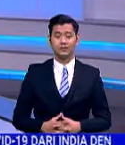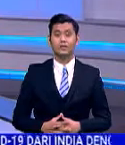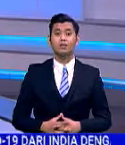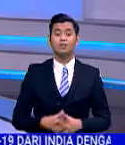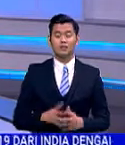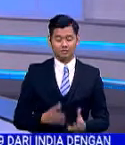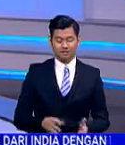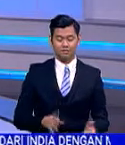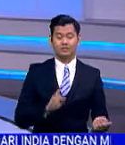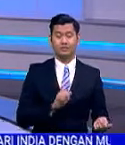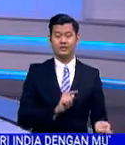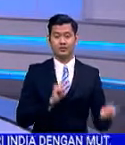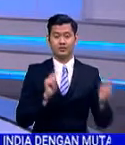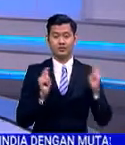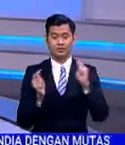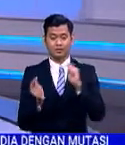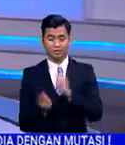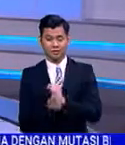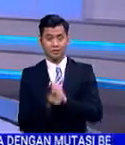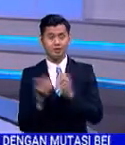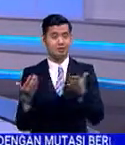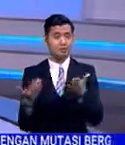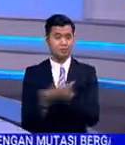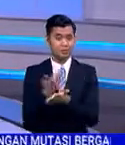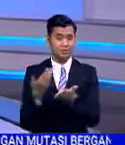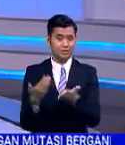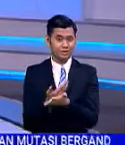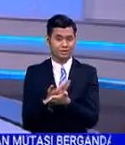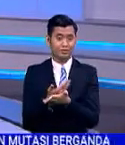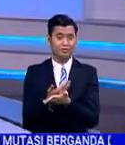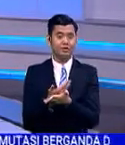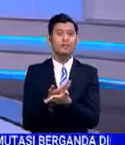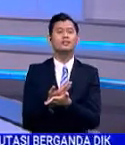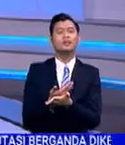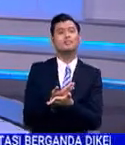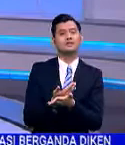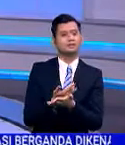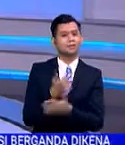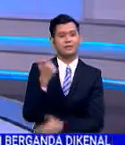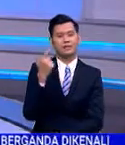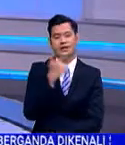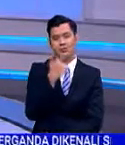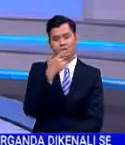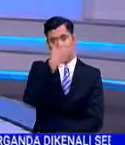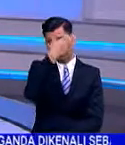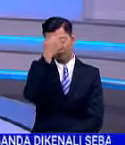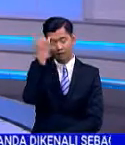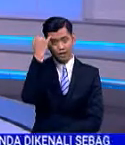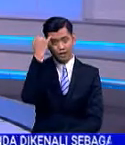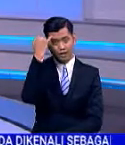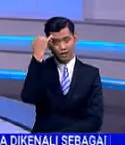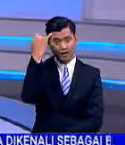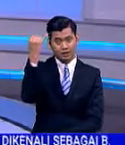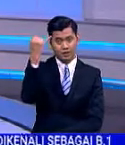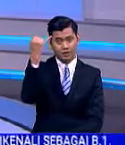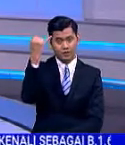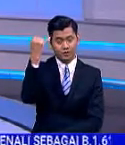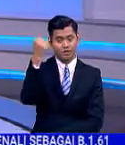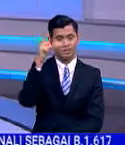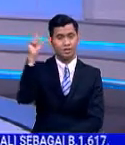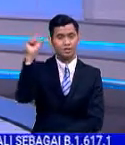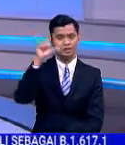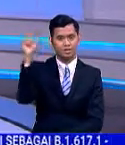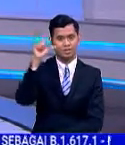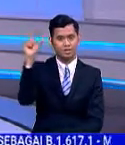Penghijrahan yang membawa kepada penampilan baharu selain tidak mahu mengabaikan kepentingan ilmu agama, tidak bermakna